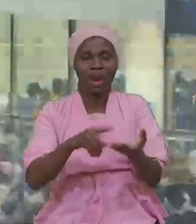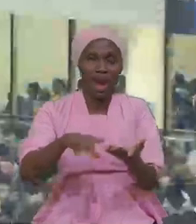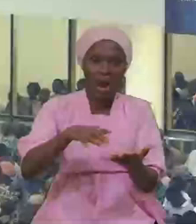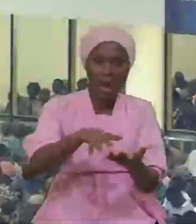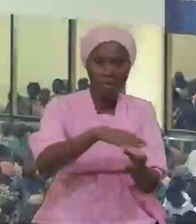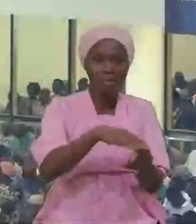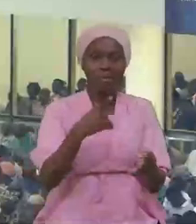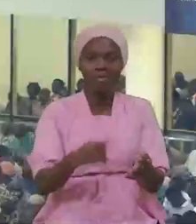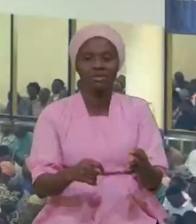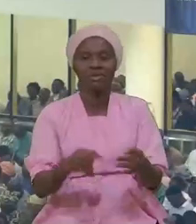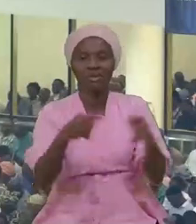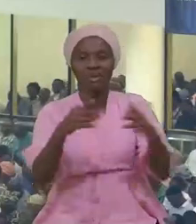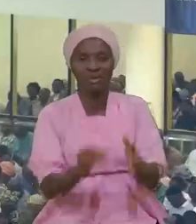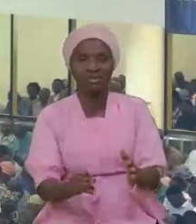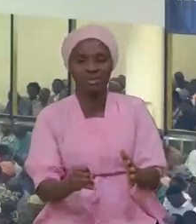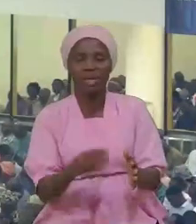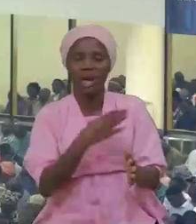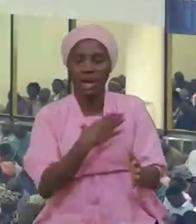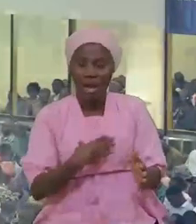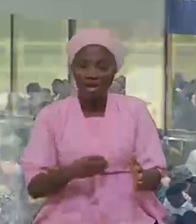sont vaincus et de Moab,